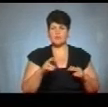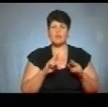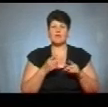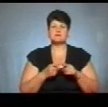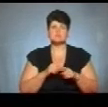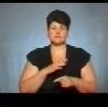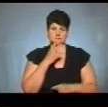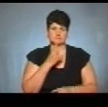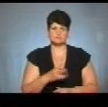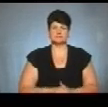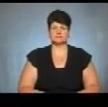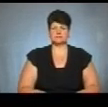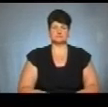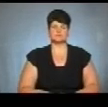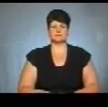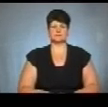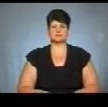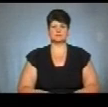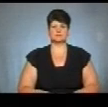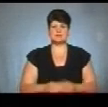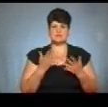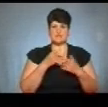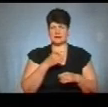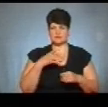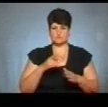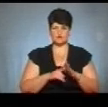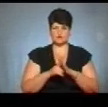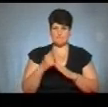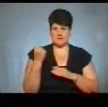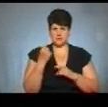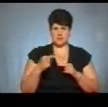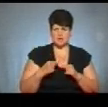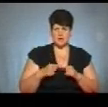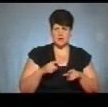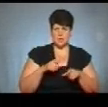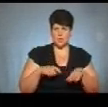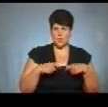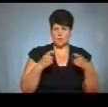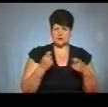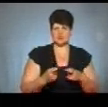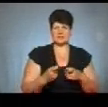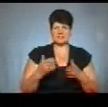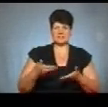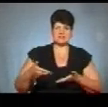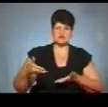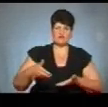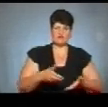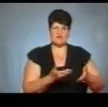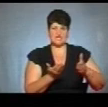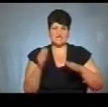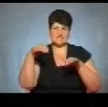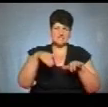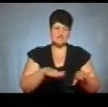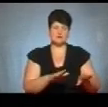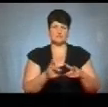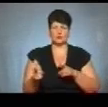Діана Ярошенко розповість. За кілька хвилин стартує перша гонка всеукраїнського чемпіонату з віндсерфінгу. Близько 30